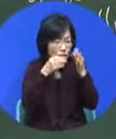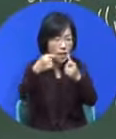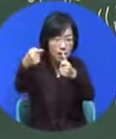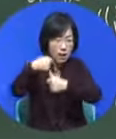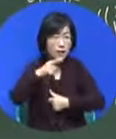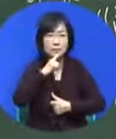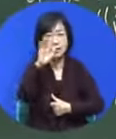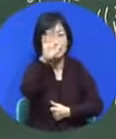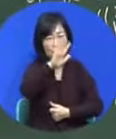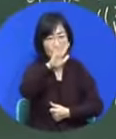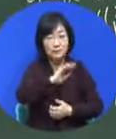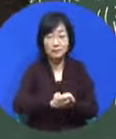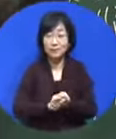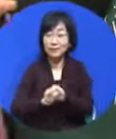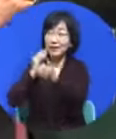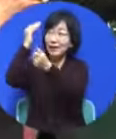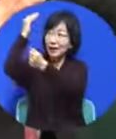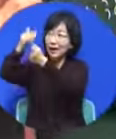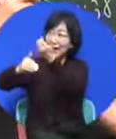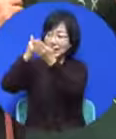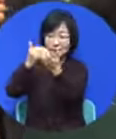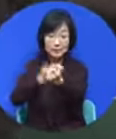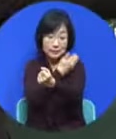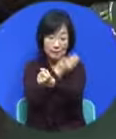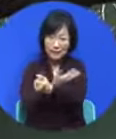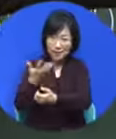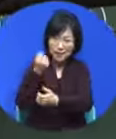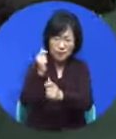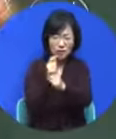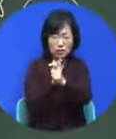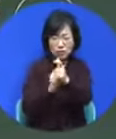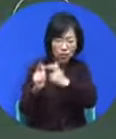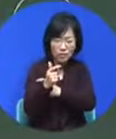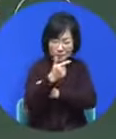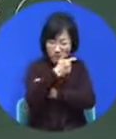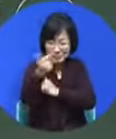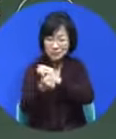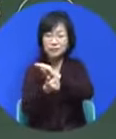하나님의 능력으로 더 큰 성공을 하여 그들을